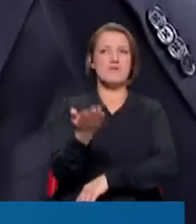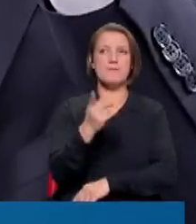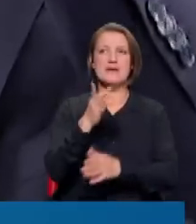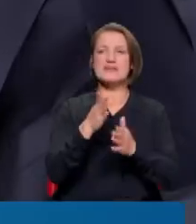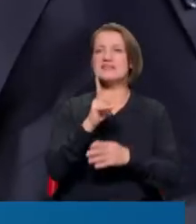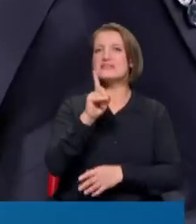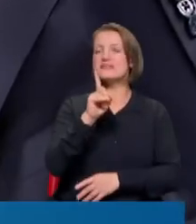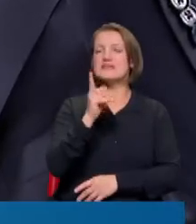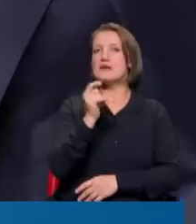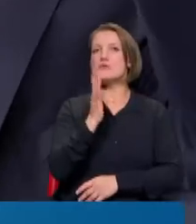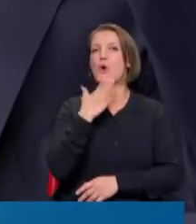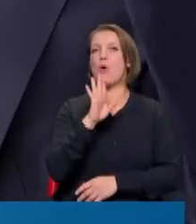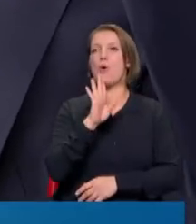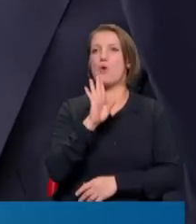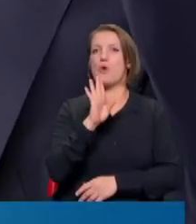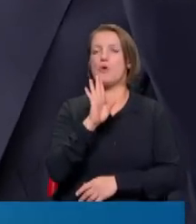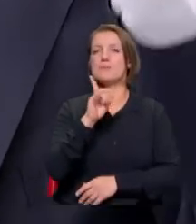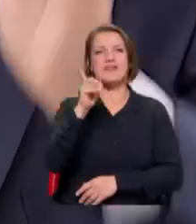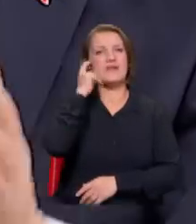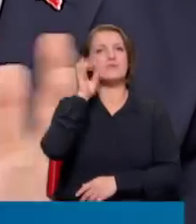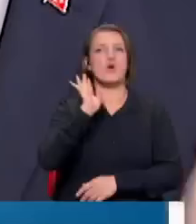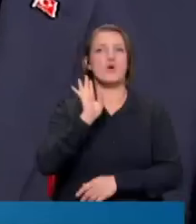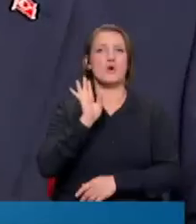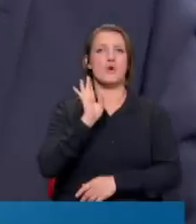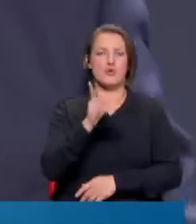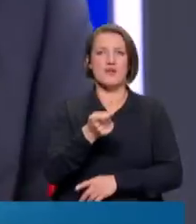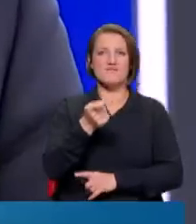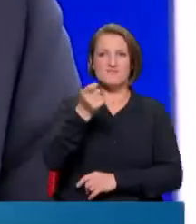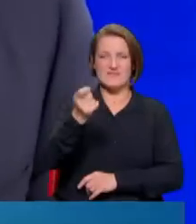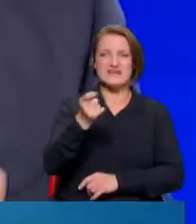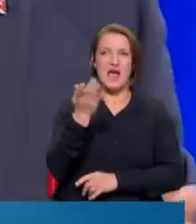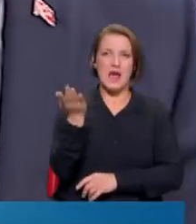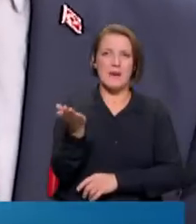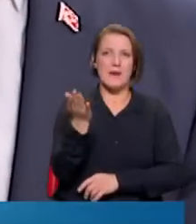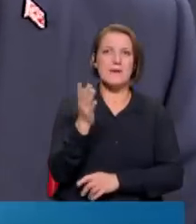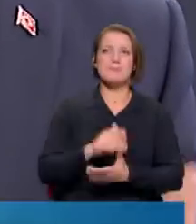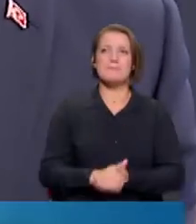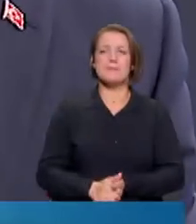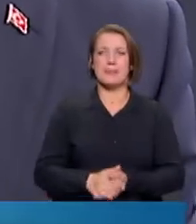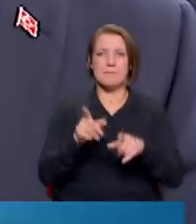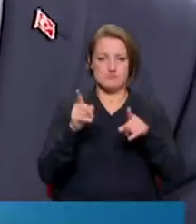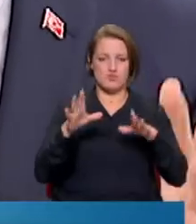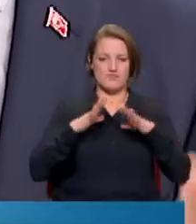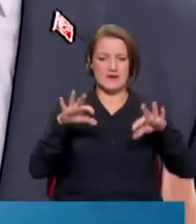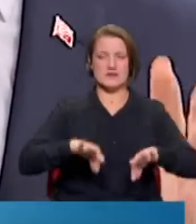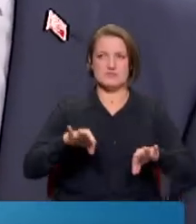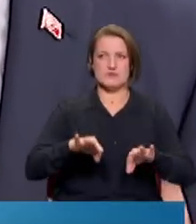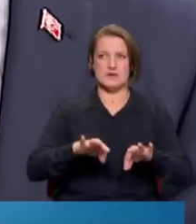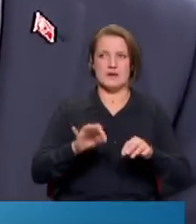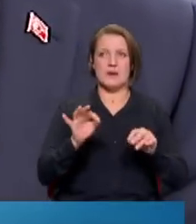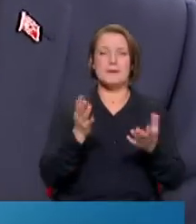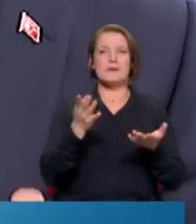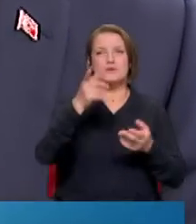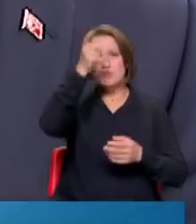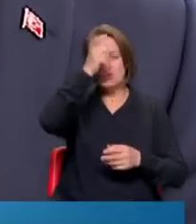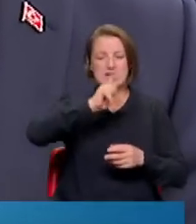nei yok parası yok Bir de tanınmamış zaten onu da verse kontrolü kaybedecek Amerika beni şimdi bu var şimdi Türkiye'nin BK